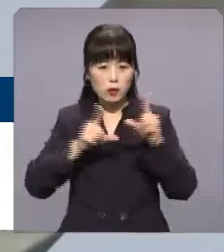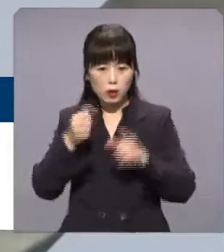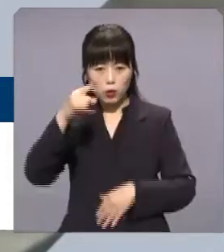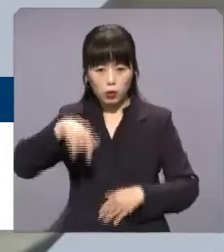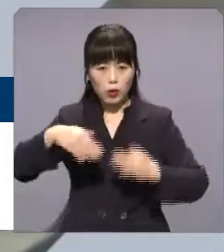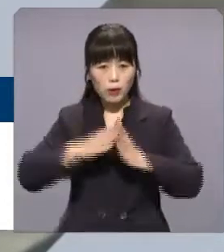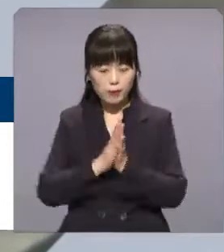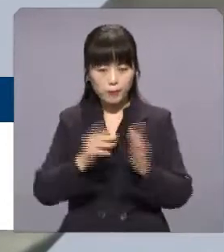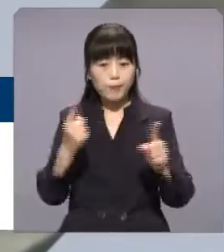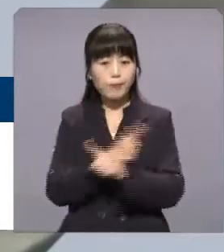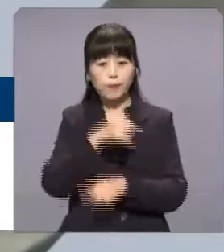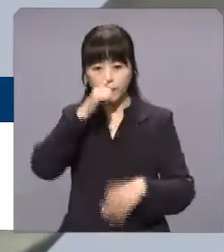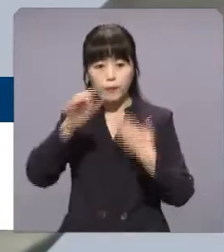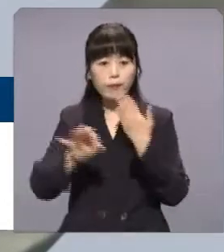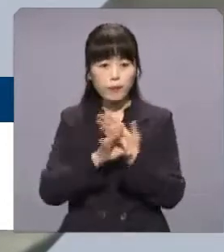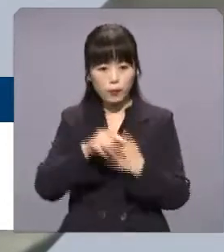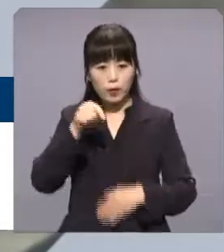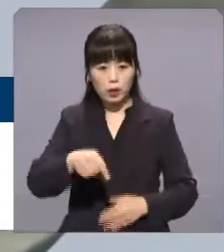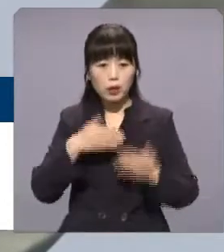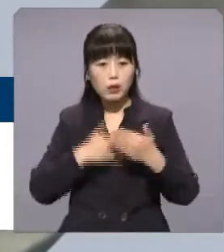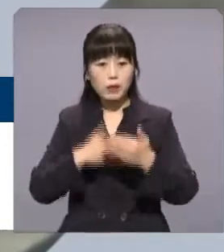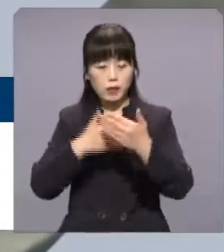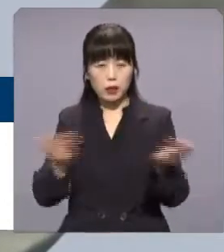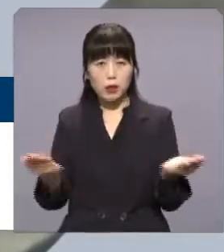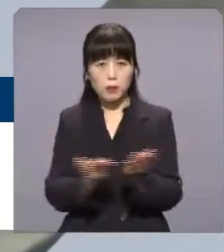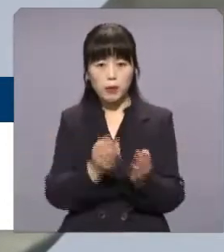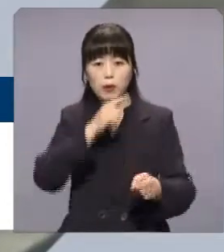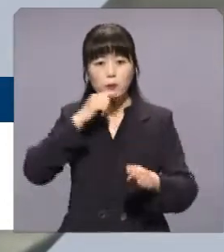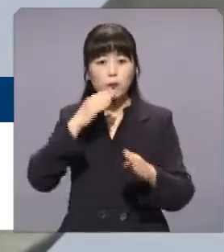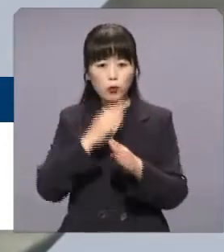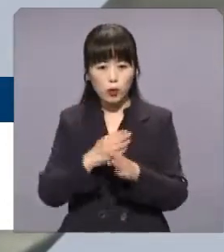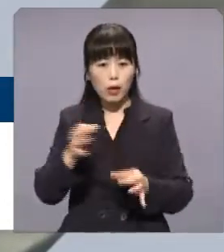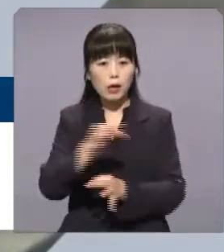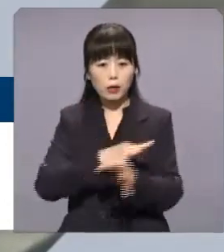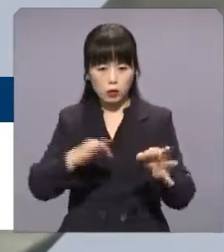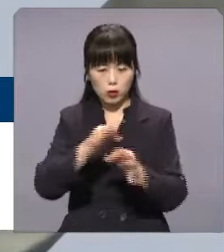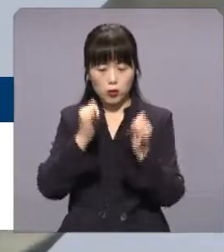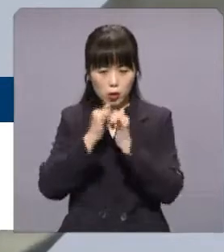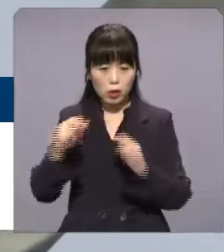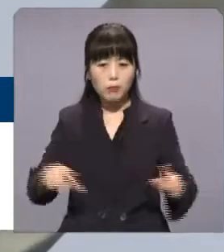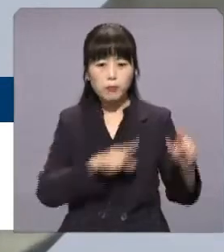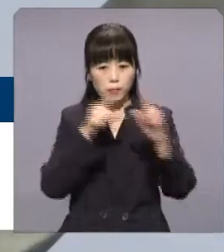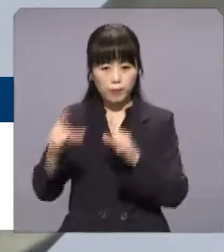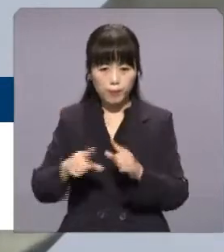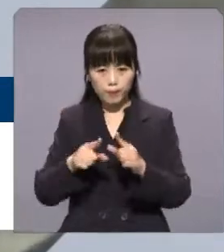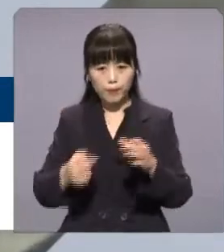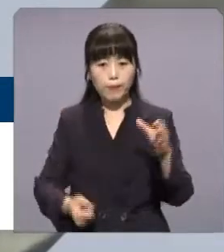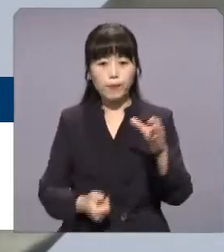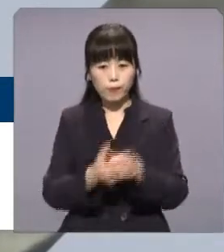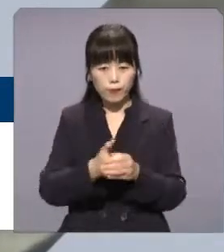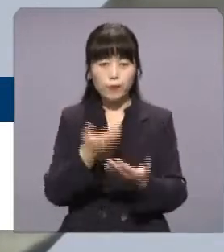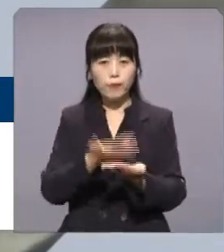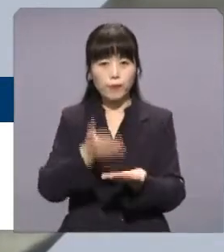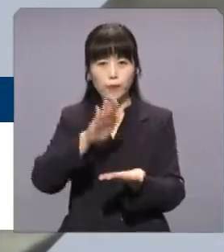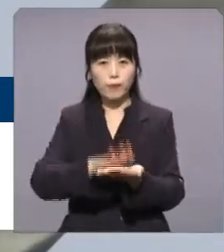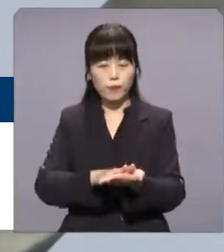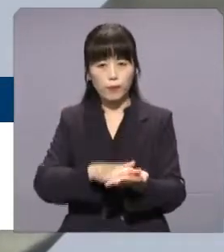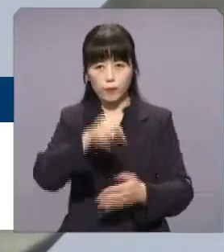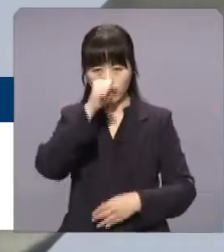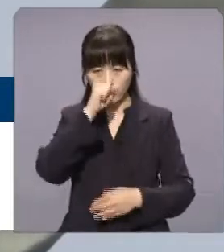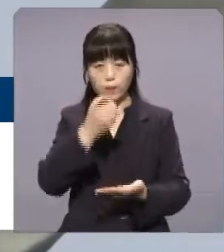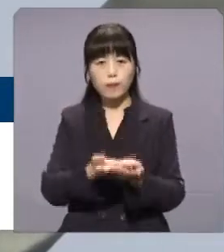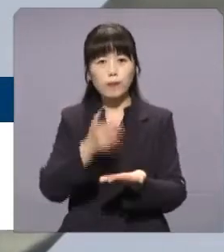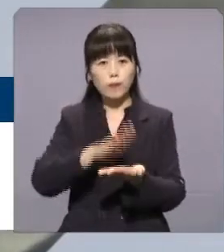비핵화로 전환한다면 그 단계에 맞춰 북한의 경제와 민생을